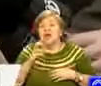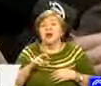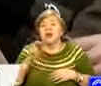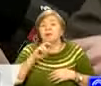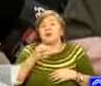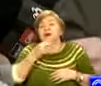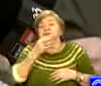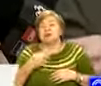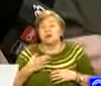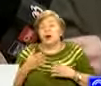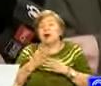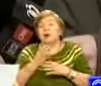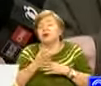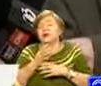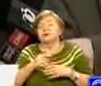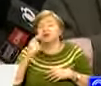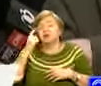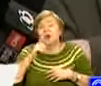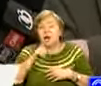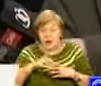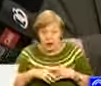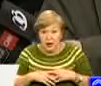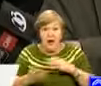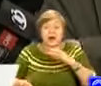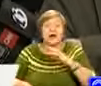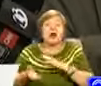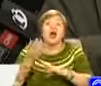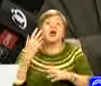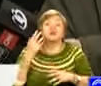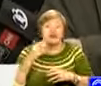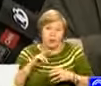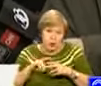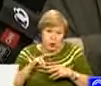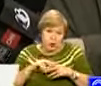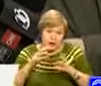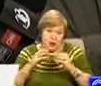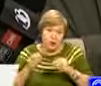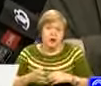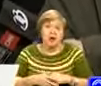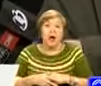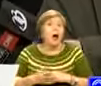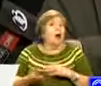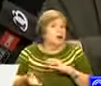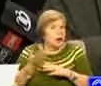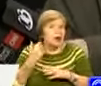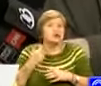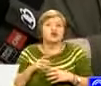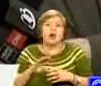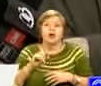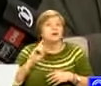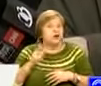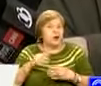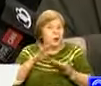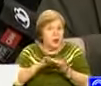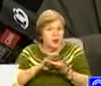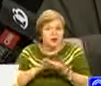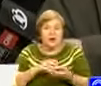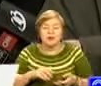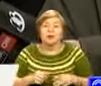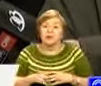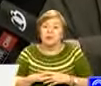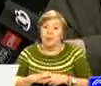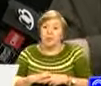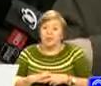ce să menținem? Nu, cum să menținem PIB-ul? Crește PIB-ul. Păi de asta suntem la guvernare, să creștem PIB-ul, nu să-l menținem. S-a putut anul trecut